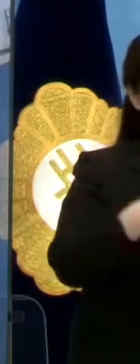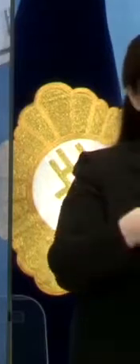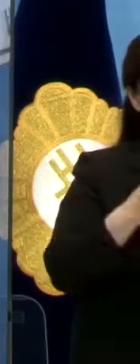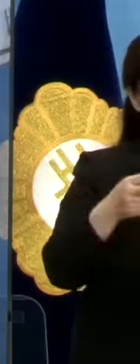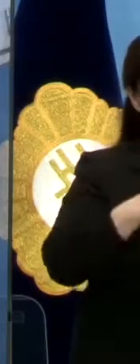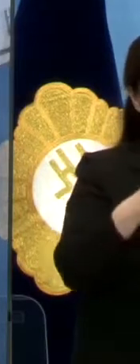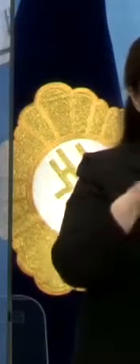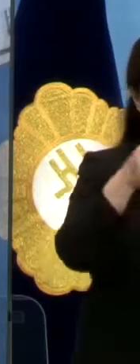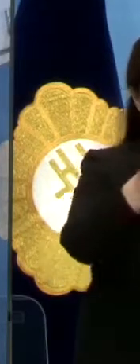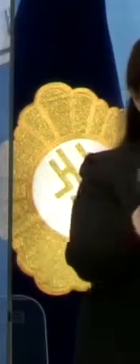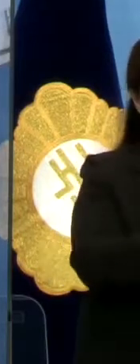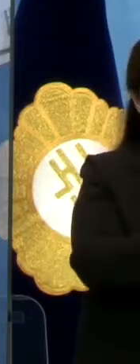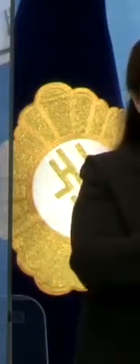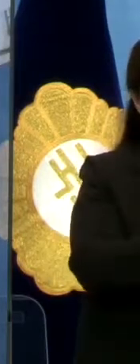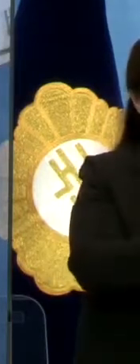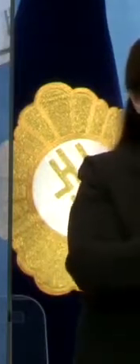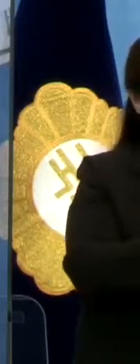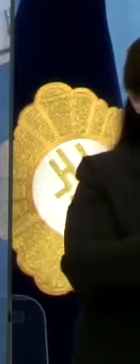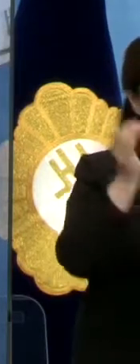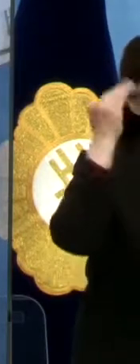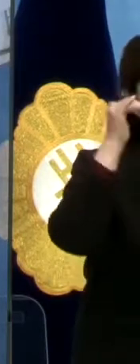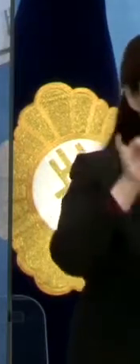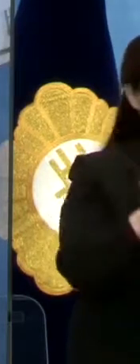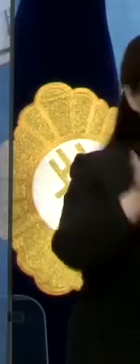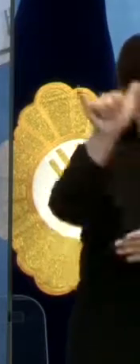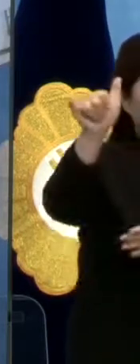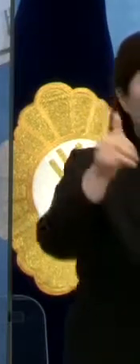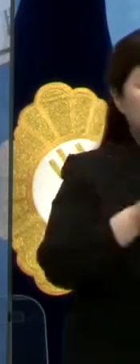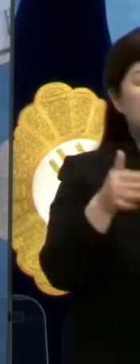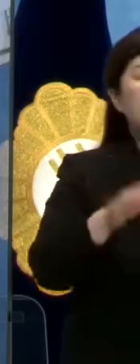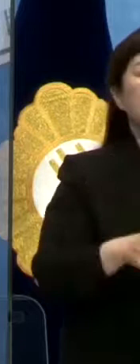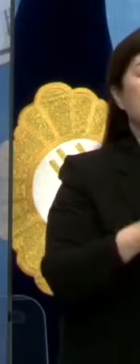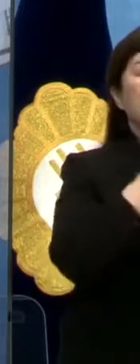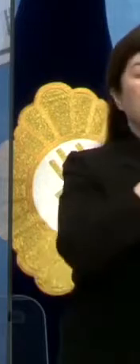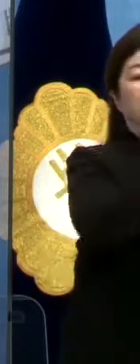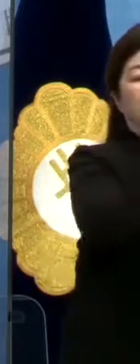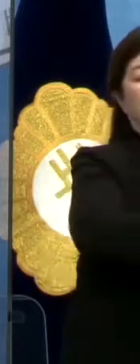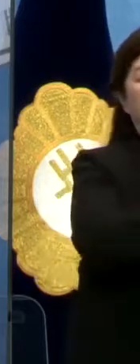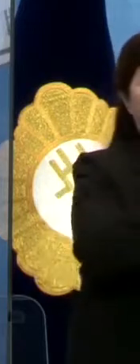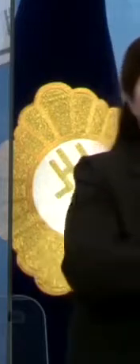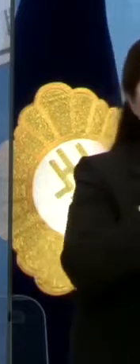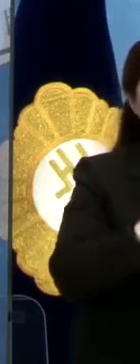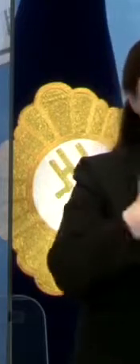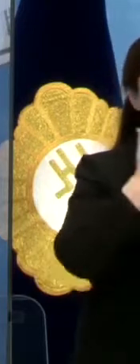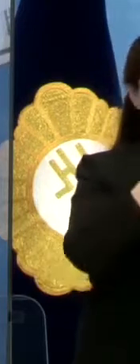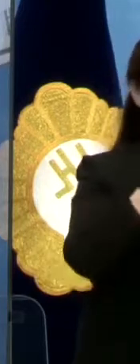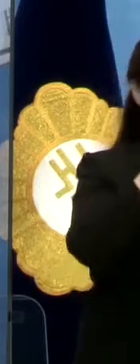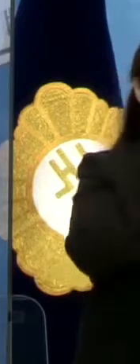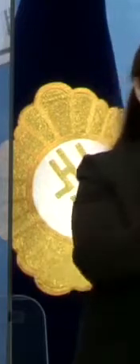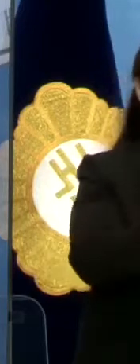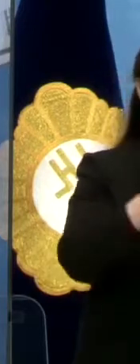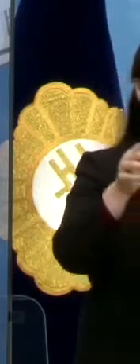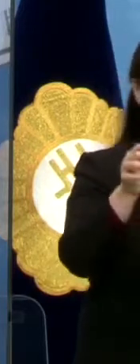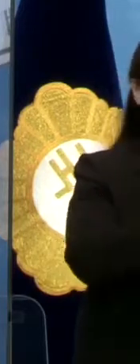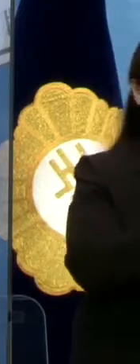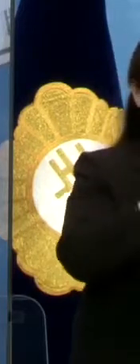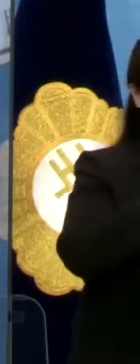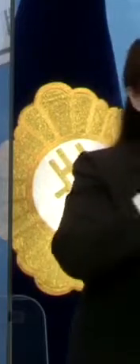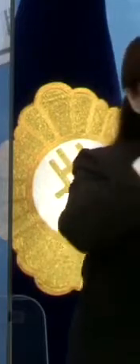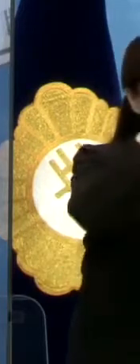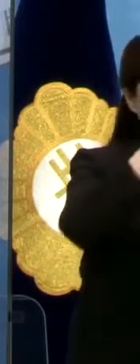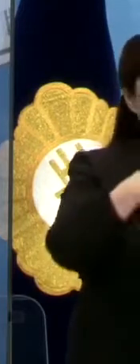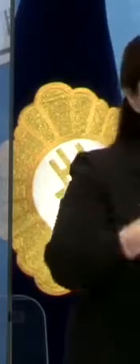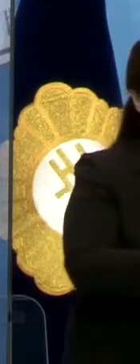분 간호사들은 환자들 곁을 계속 지키기로 결심하고 자원봉사자 신분으로 간호